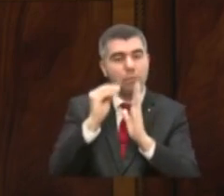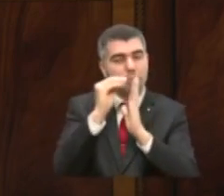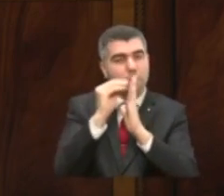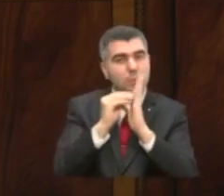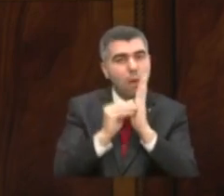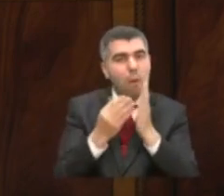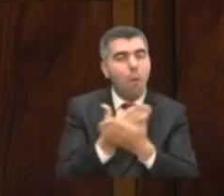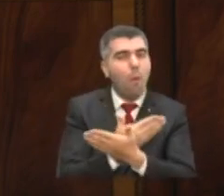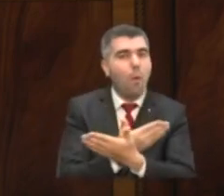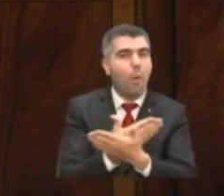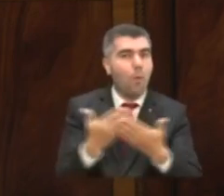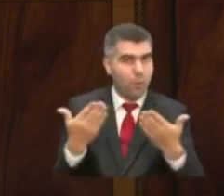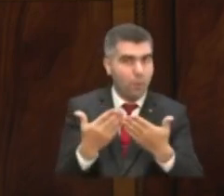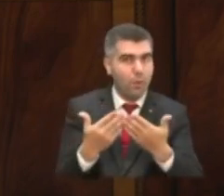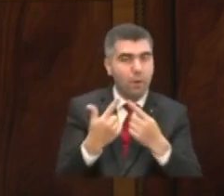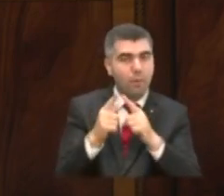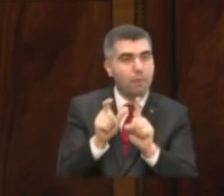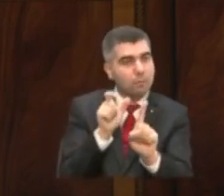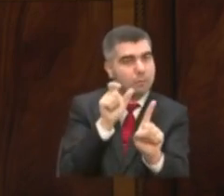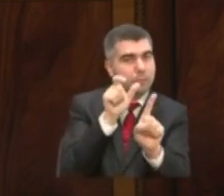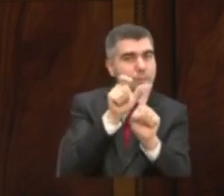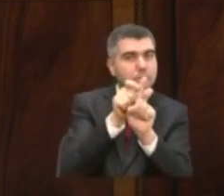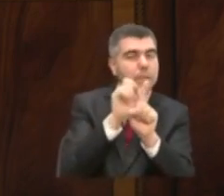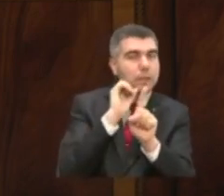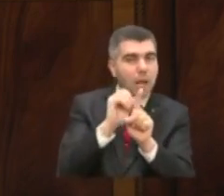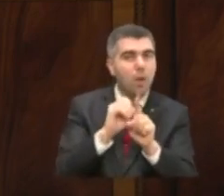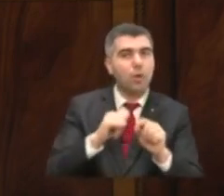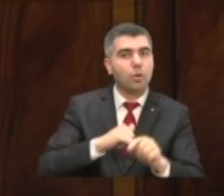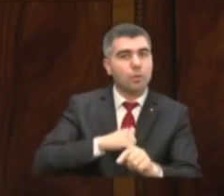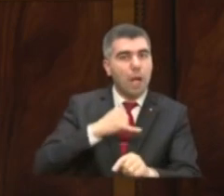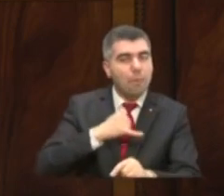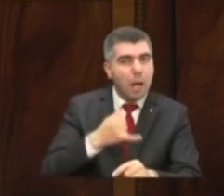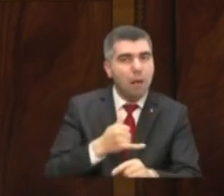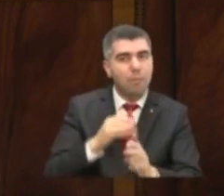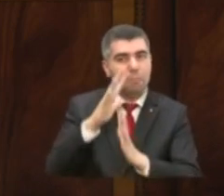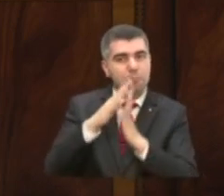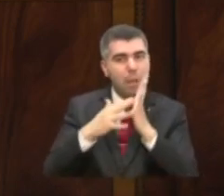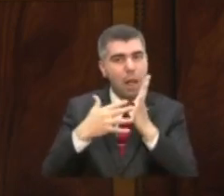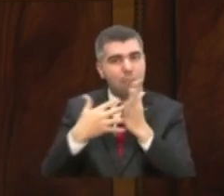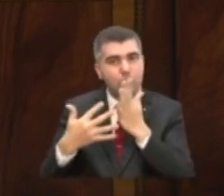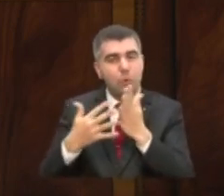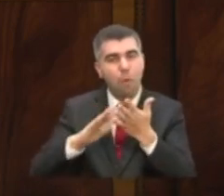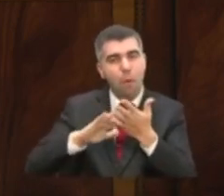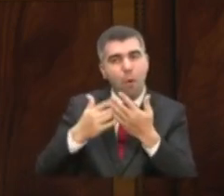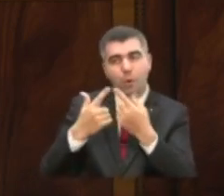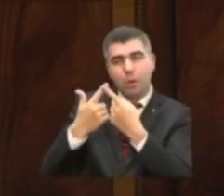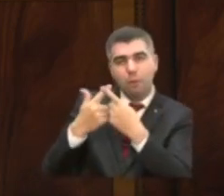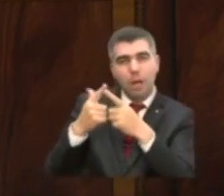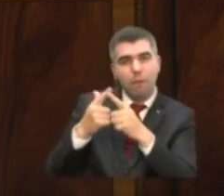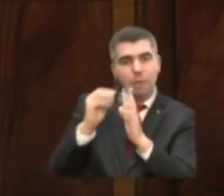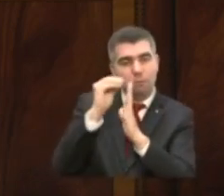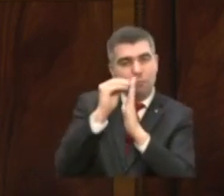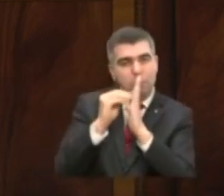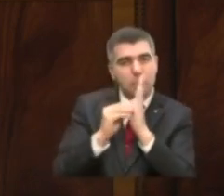لدى الجميع بضرورة الاهتمام بالشباب وتبني البرامج النوعية والمندمجة التي من